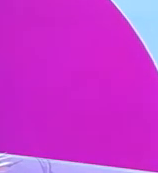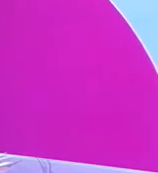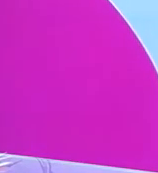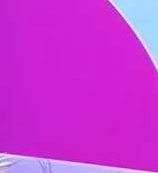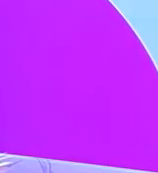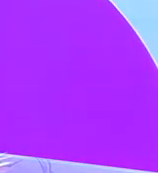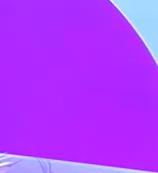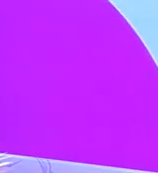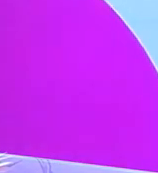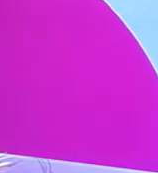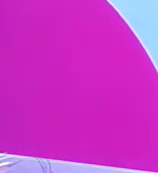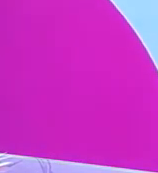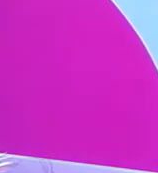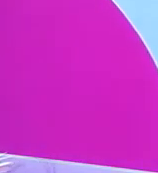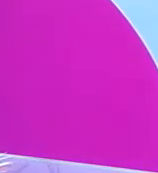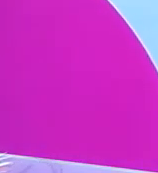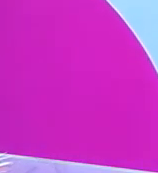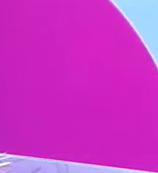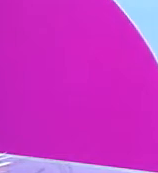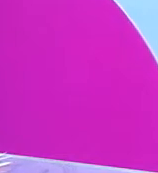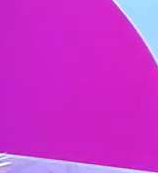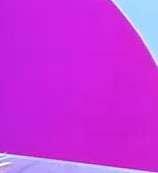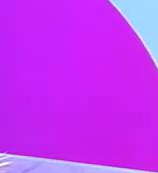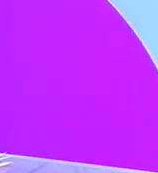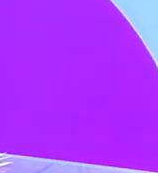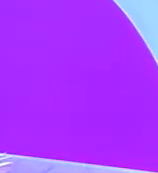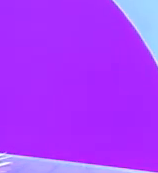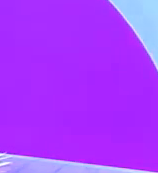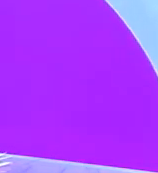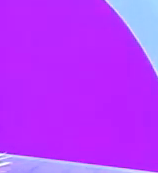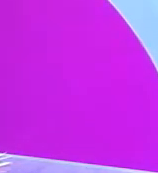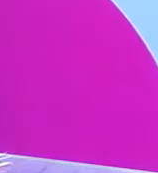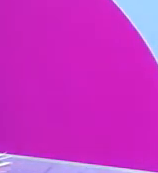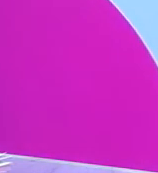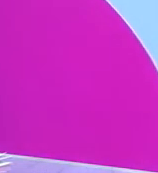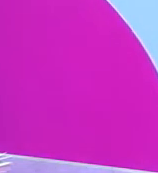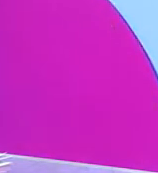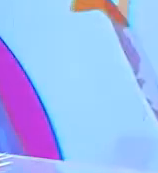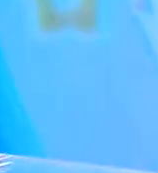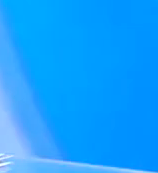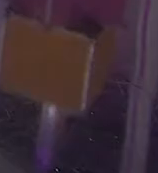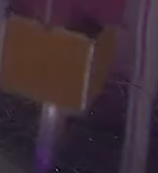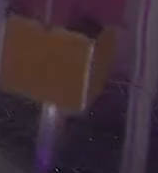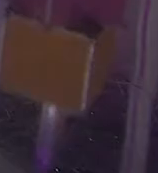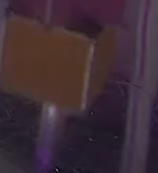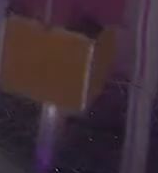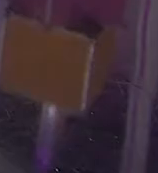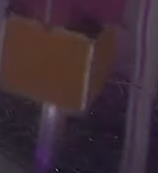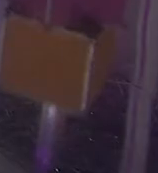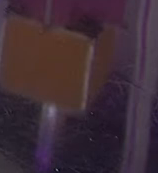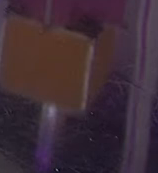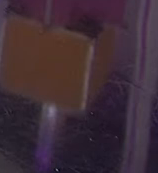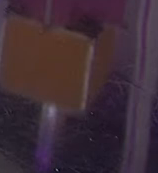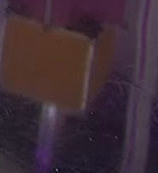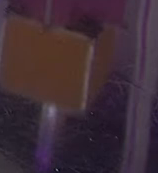Wow itulah Diego kita untuk hari ini kita ADC Gun ujian Assalamualaikum sigung ke salam kokaba